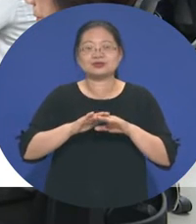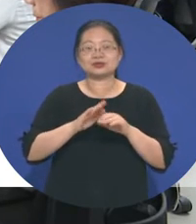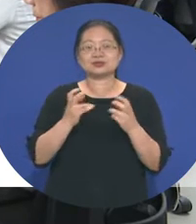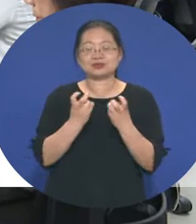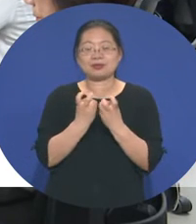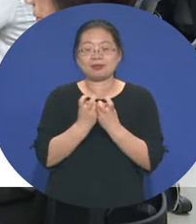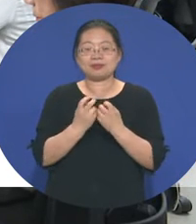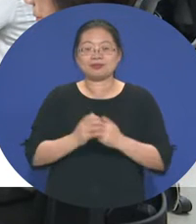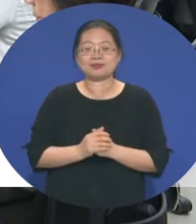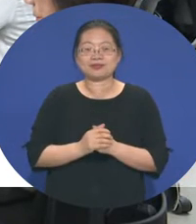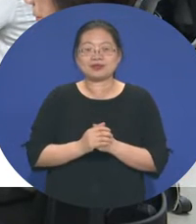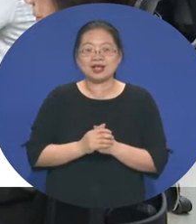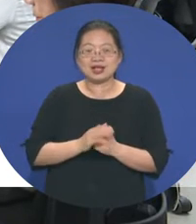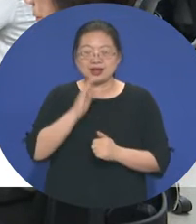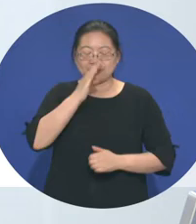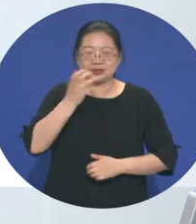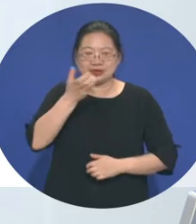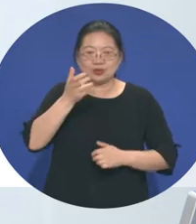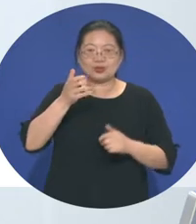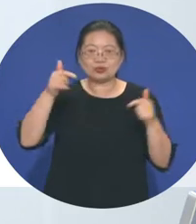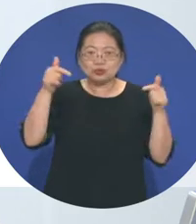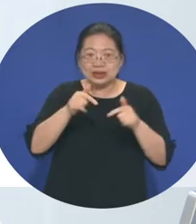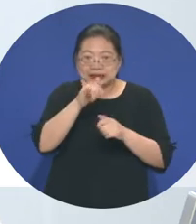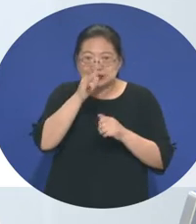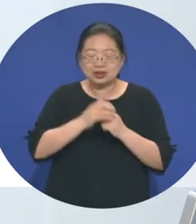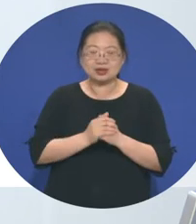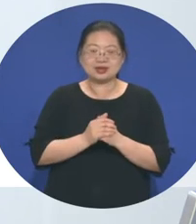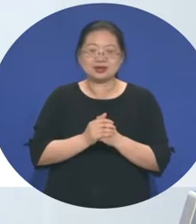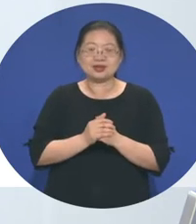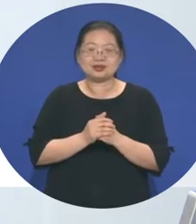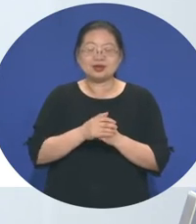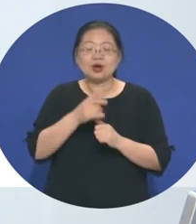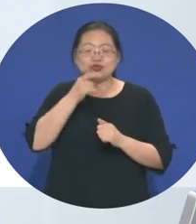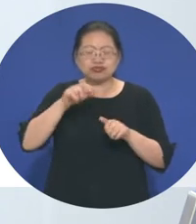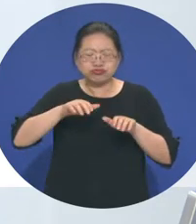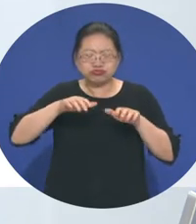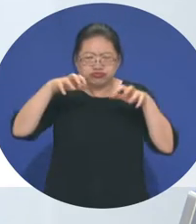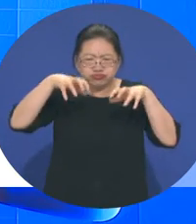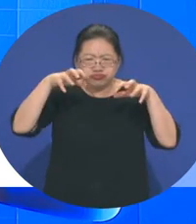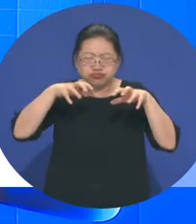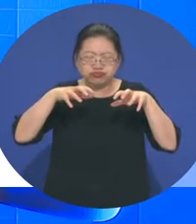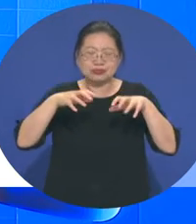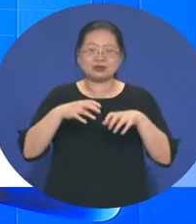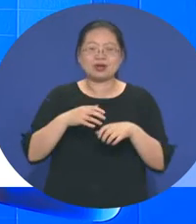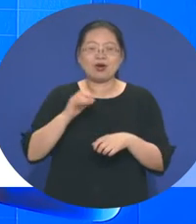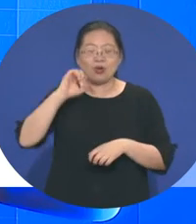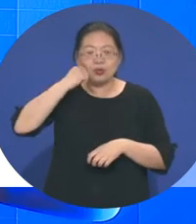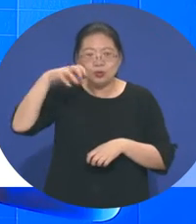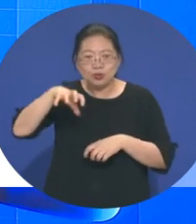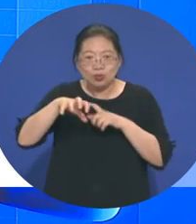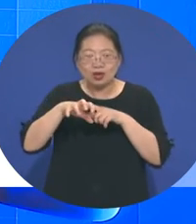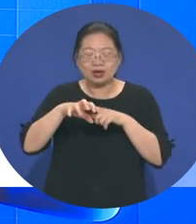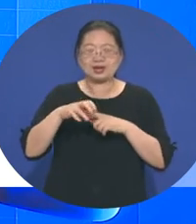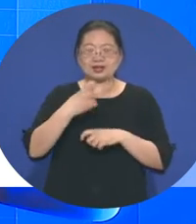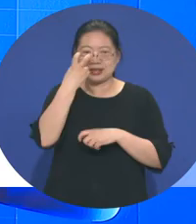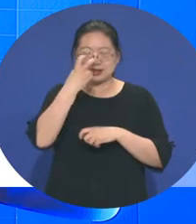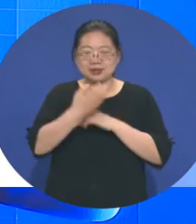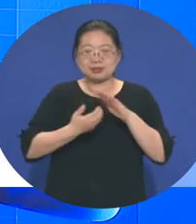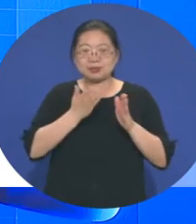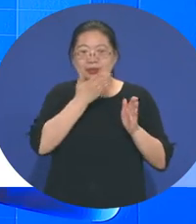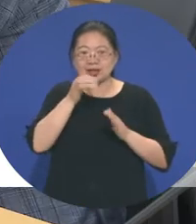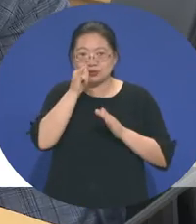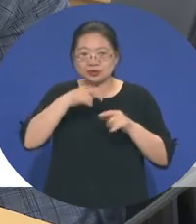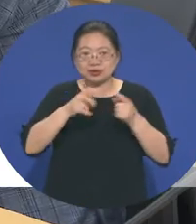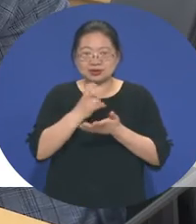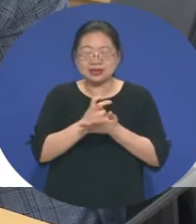통해 효율적 탄소 저감 정책 수위 취약지 사전 예방과 대책 등의 수립이 수월해지고 정책의 집행 효과도 알 수